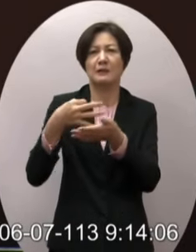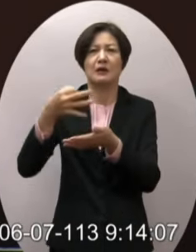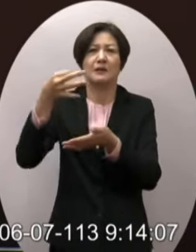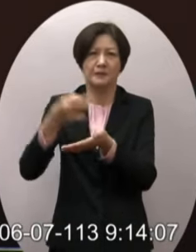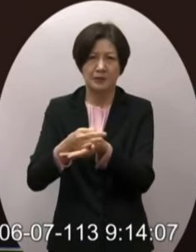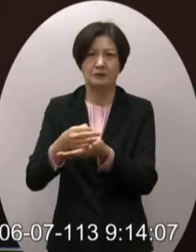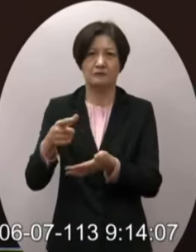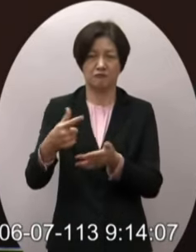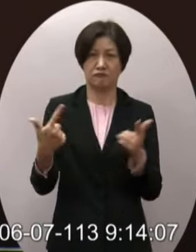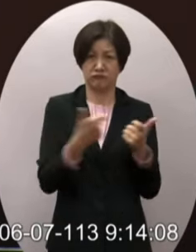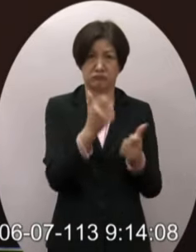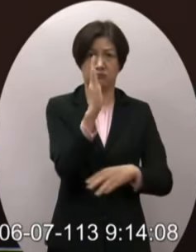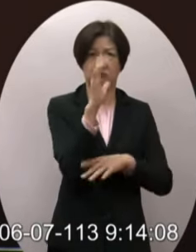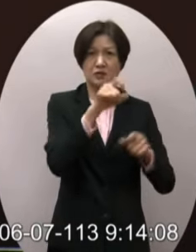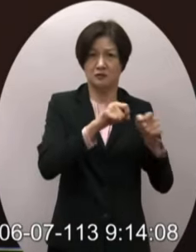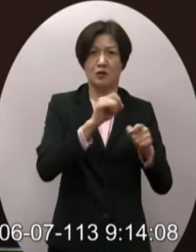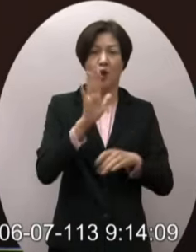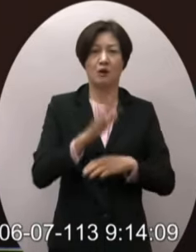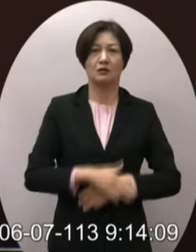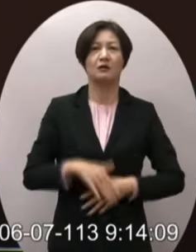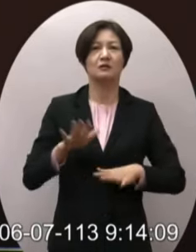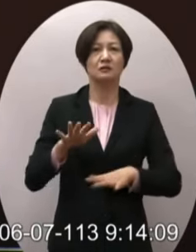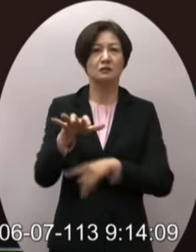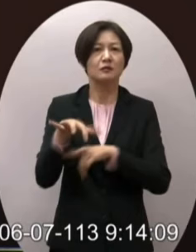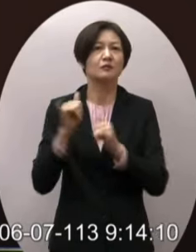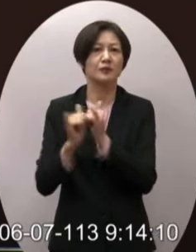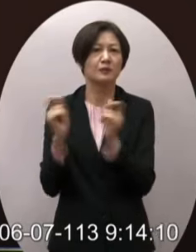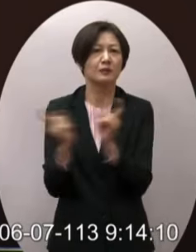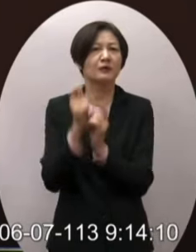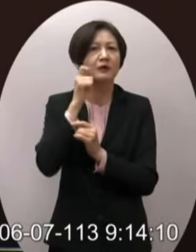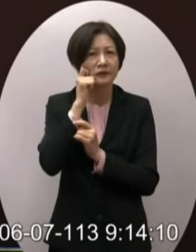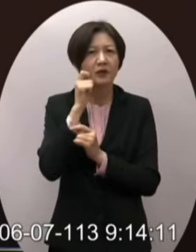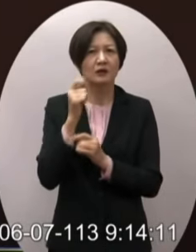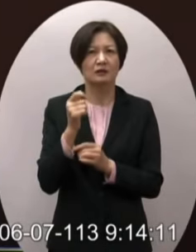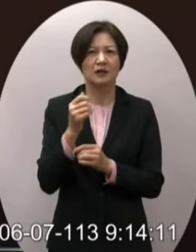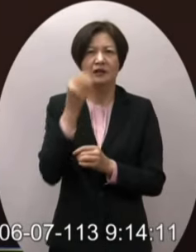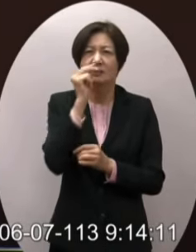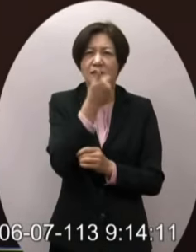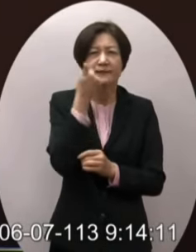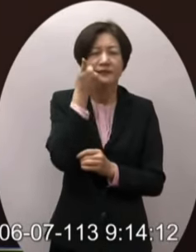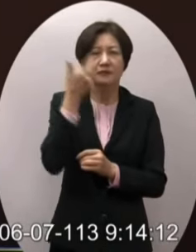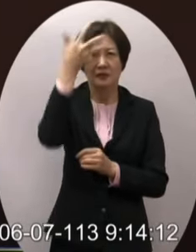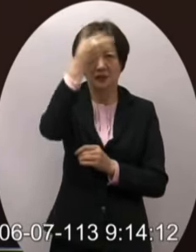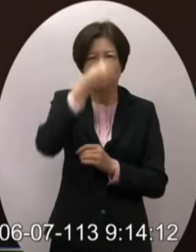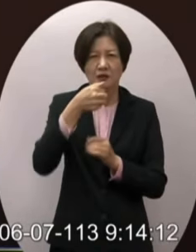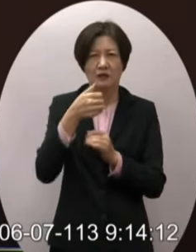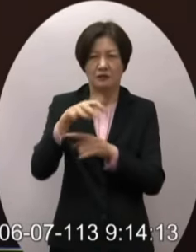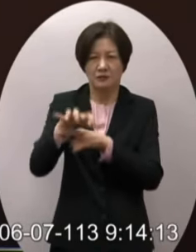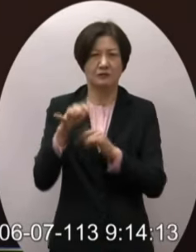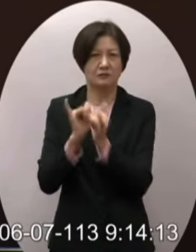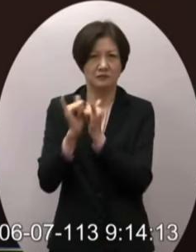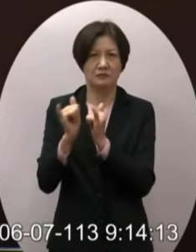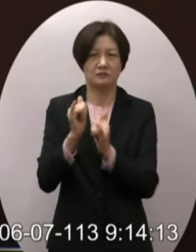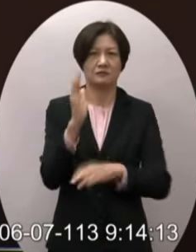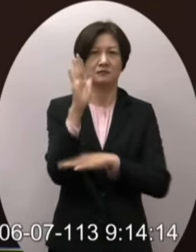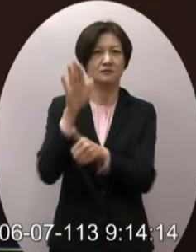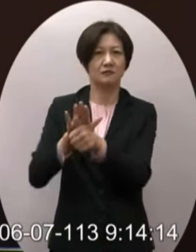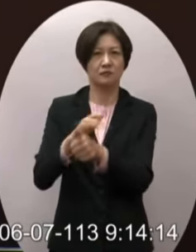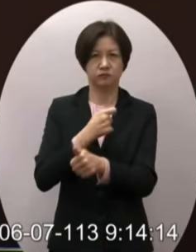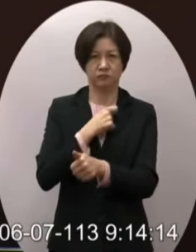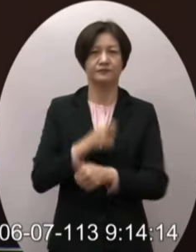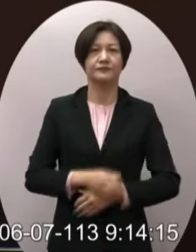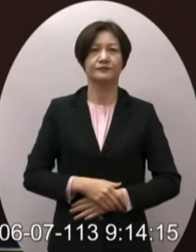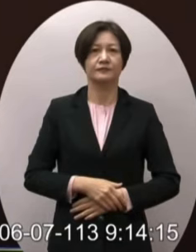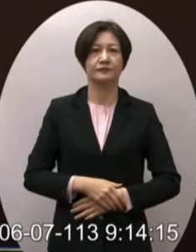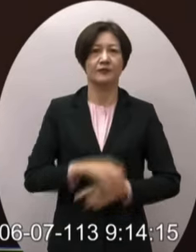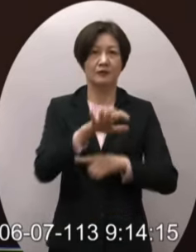配合政府，那现在稻农遇到问题，特别是中老年的稻农遇到问题，我们希望政府能够更积极的处理。那其实除